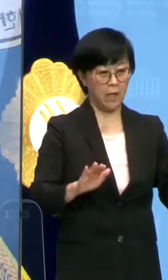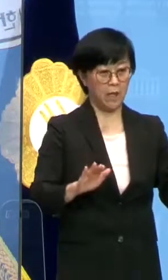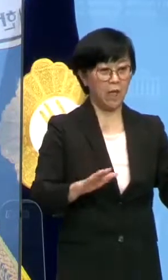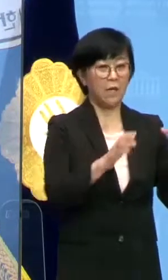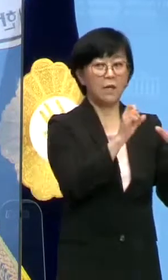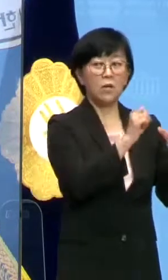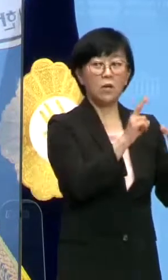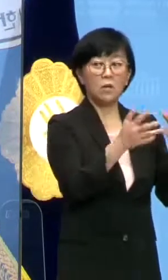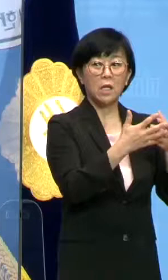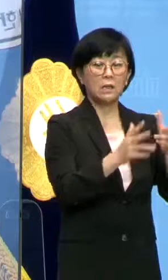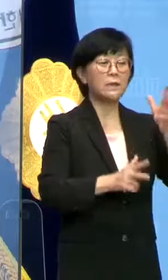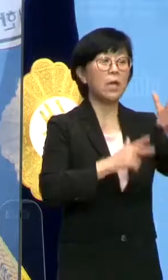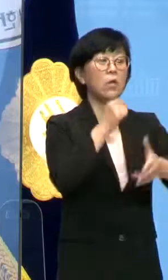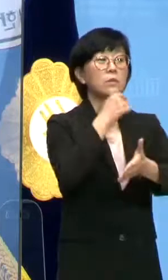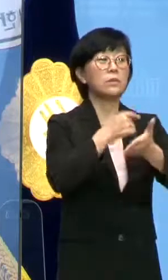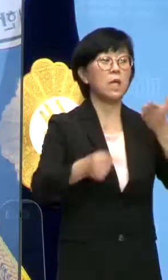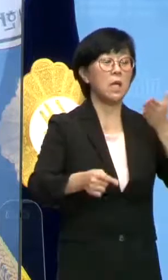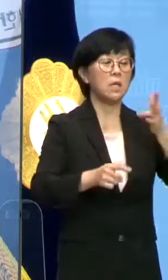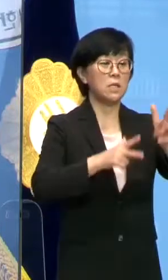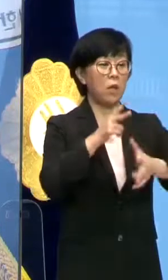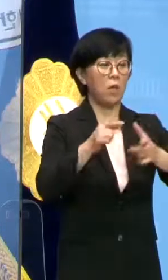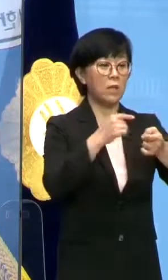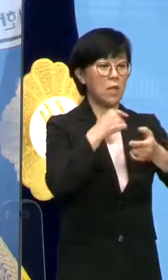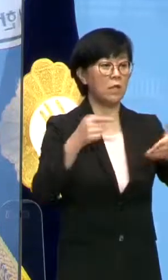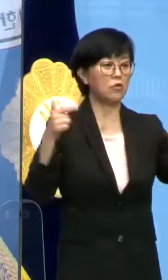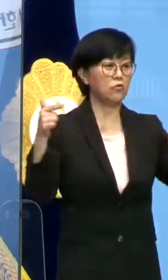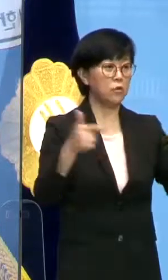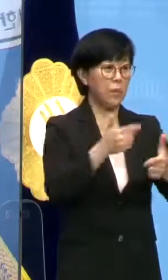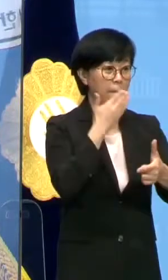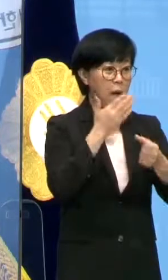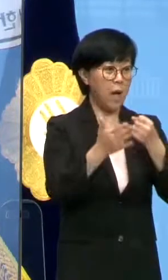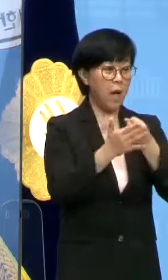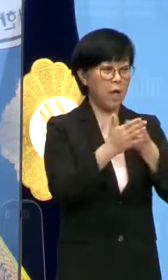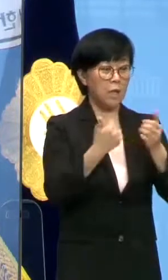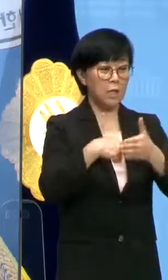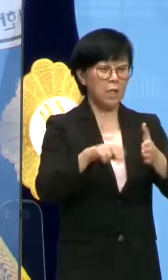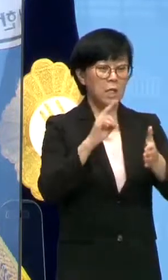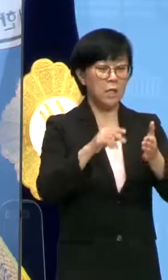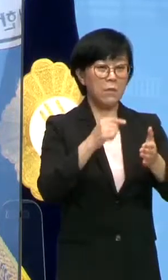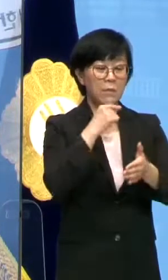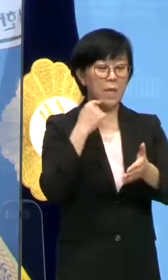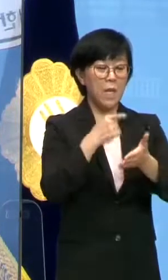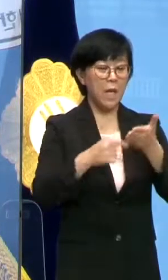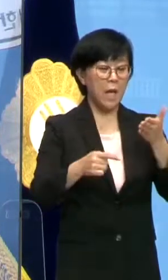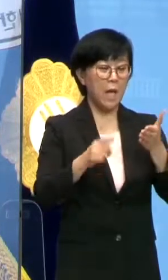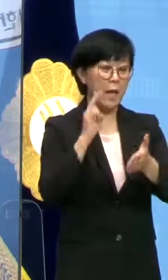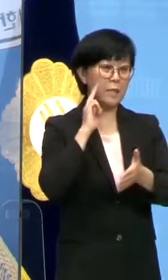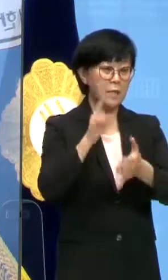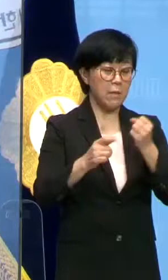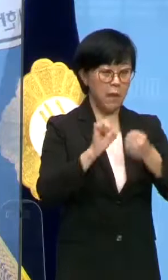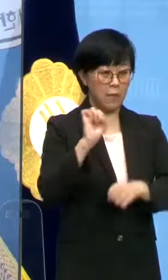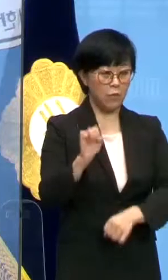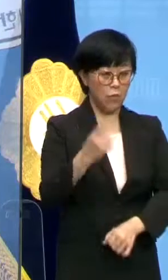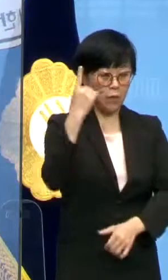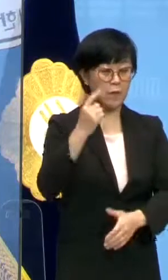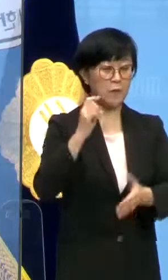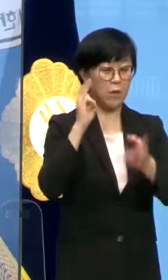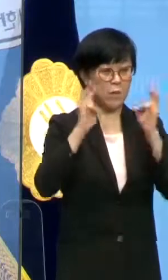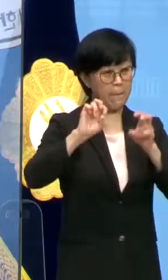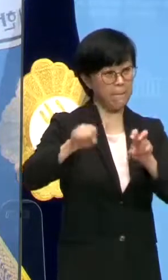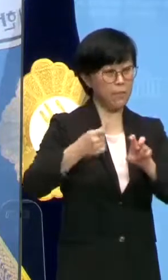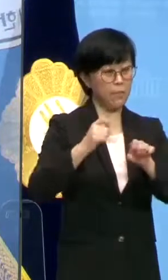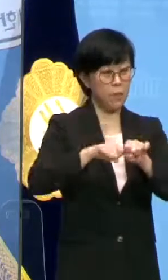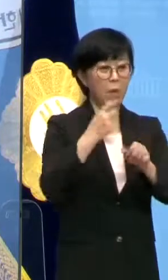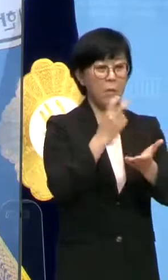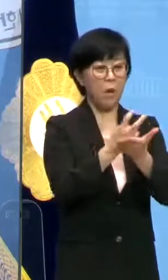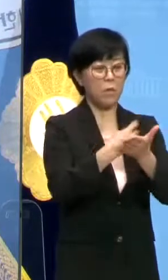채권 여당은 산업재 사회 재해를 출입 빵도 인 중 대제의 기업 처벌법 제정 에 시선을 회피하고 있습니다